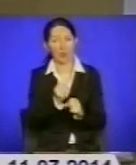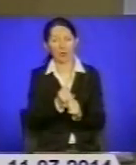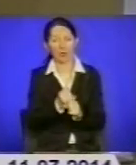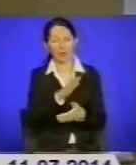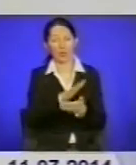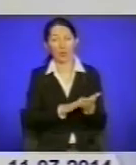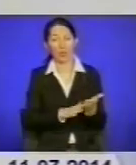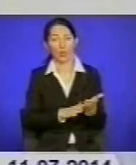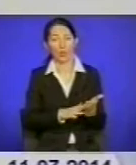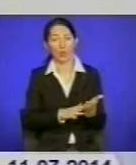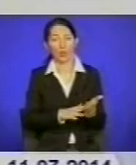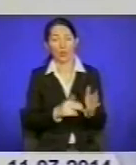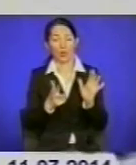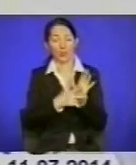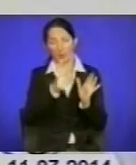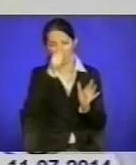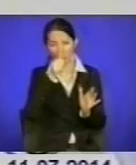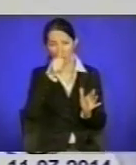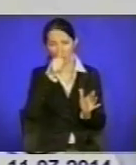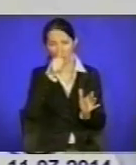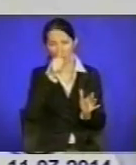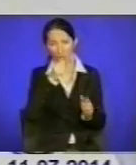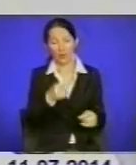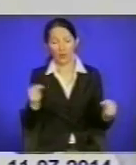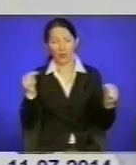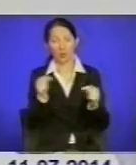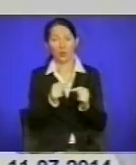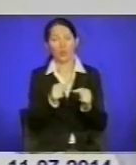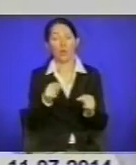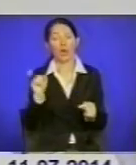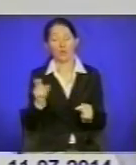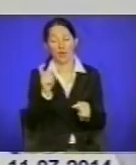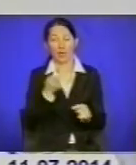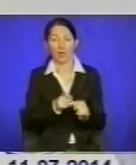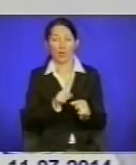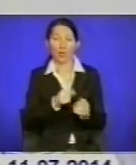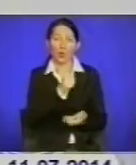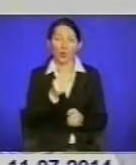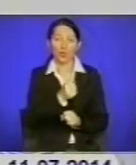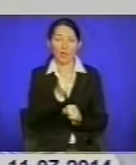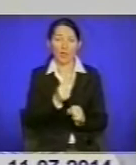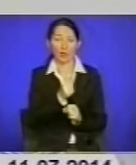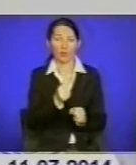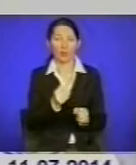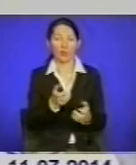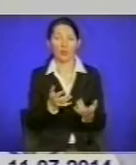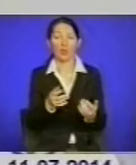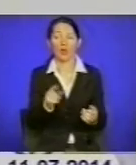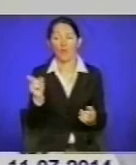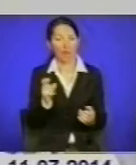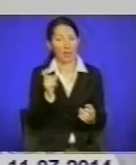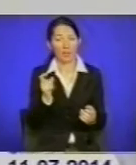Протягом 8 місяців встановлювався власник даної консерви. Оскільки встановити